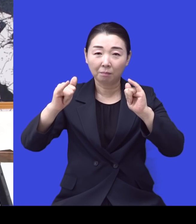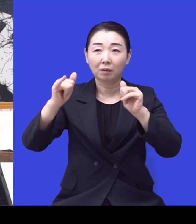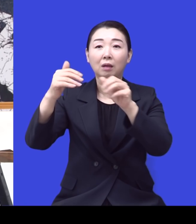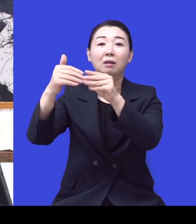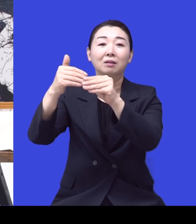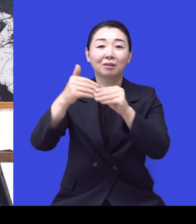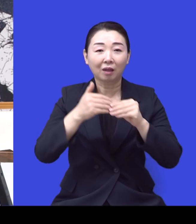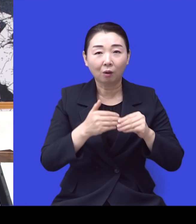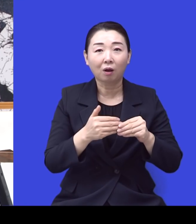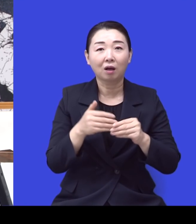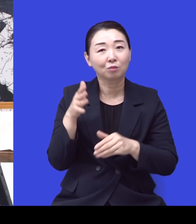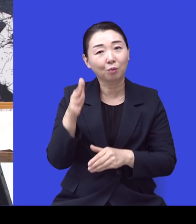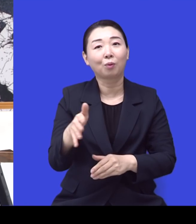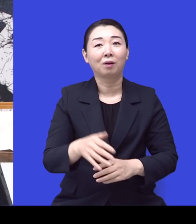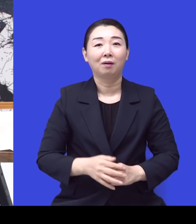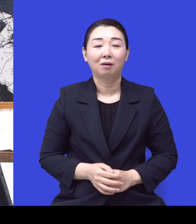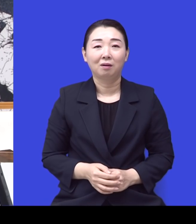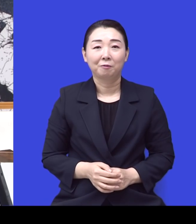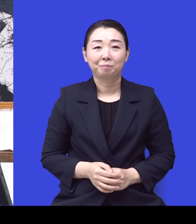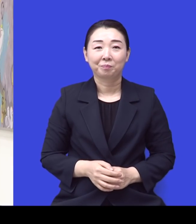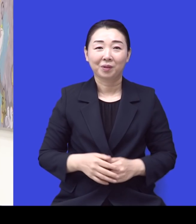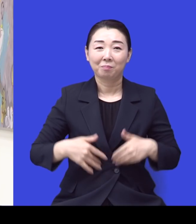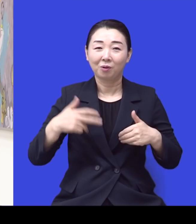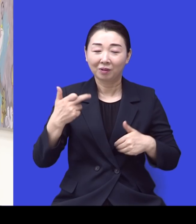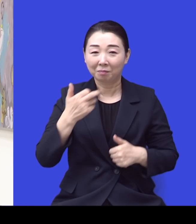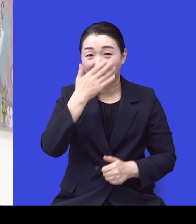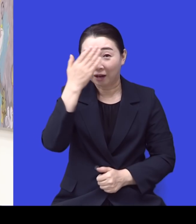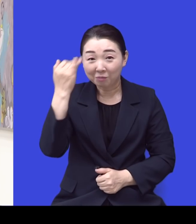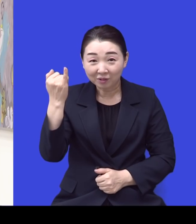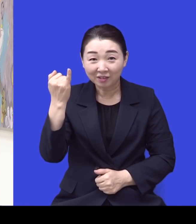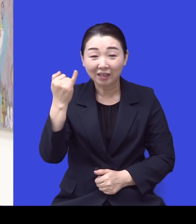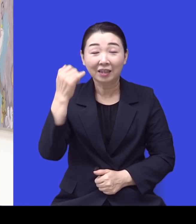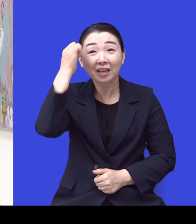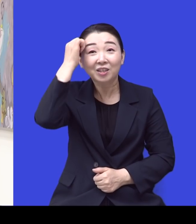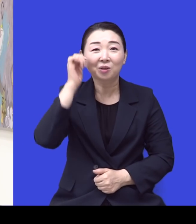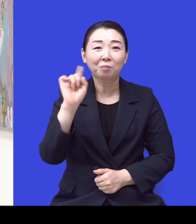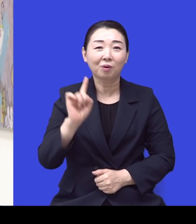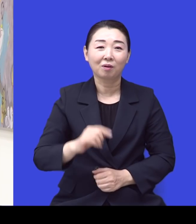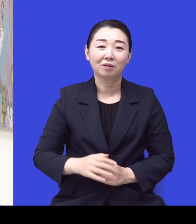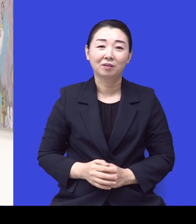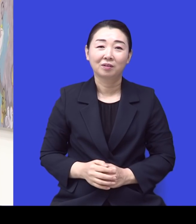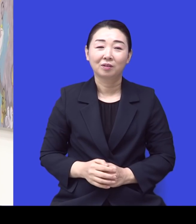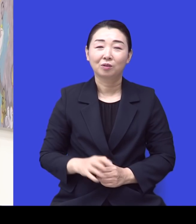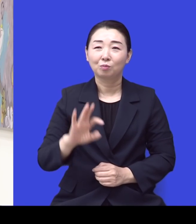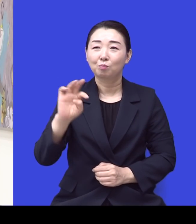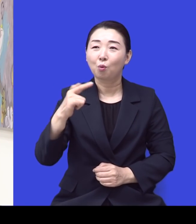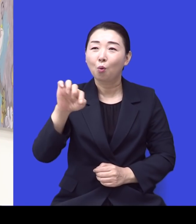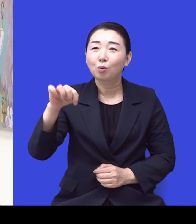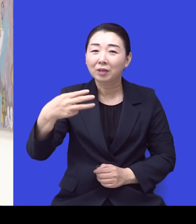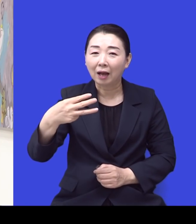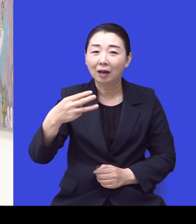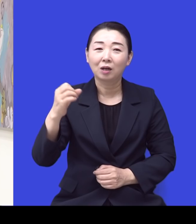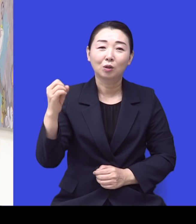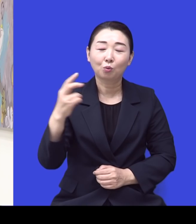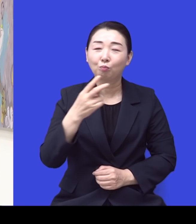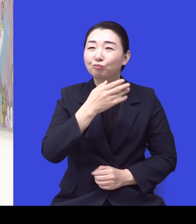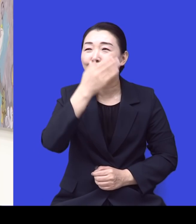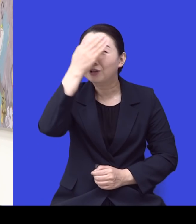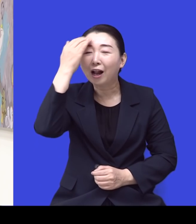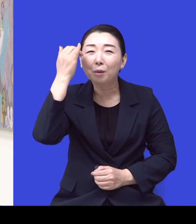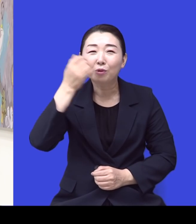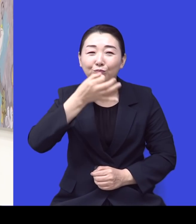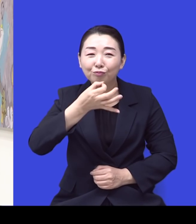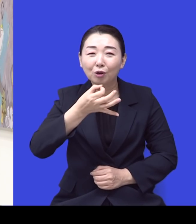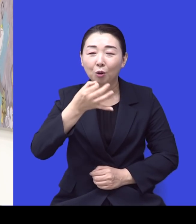네. 전속. 예, 그러니까 남산 할머니 제가 기억나는 게 예. 그 보살 무슨 할머니 이런